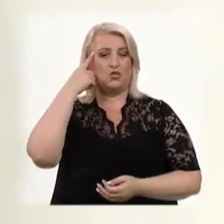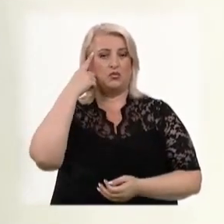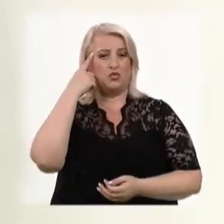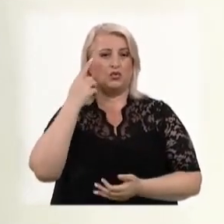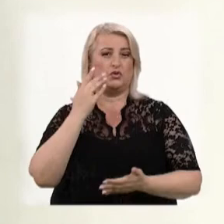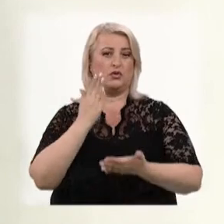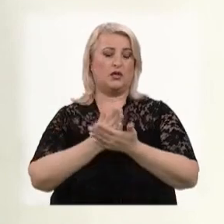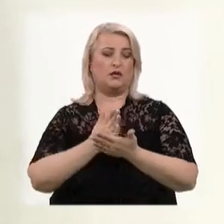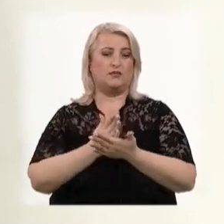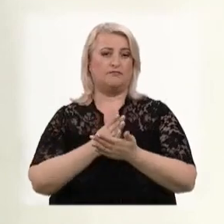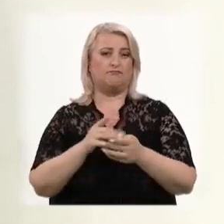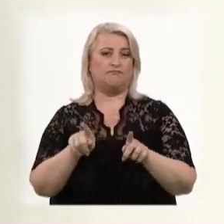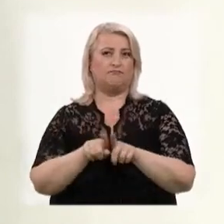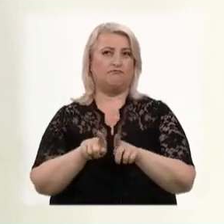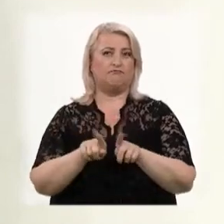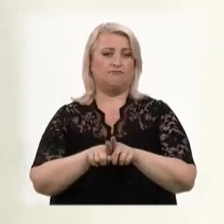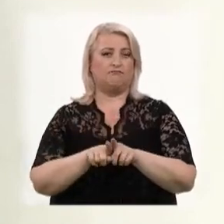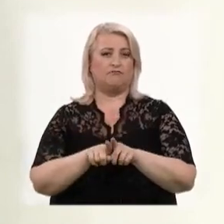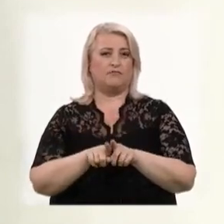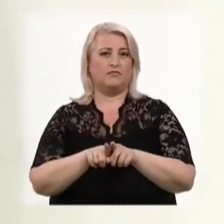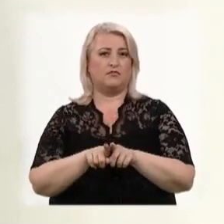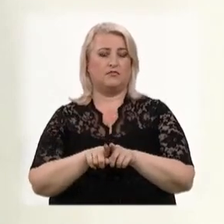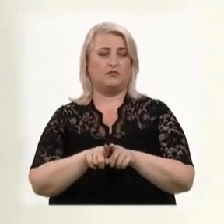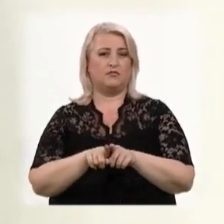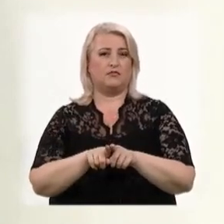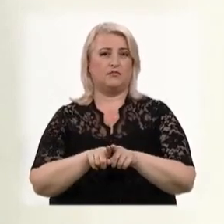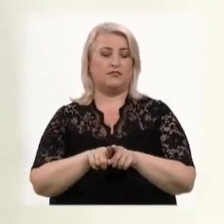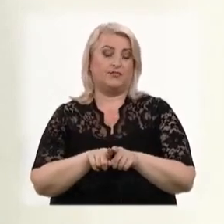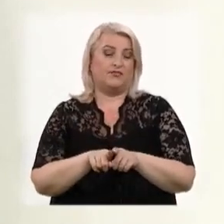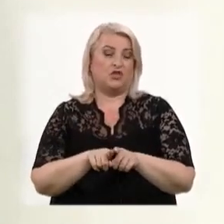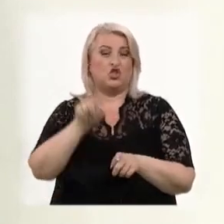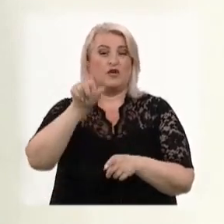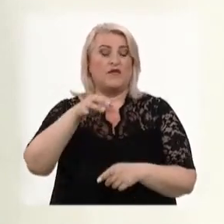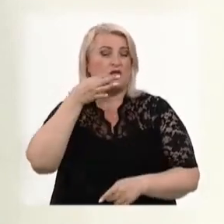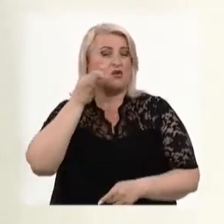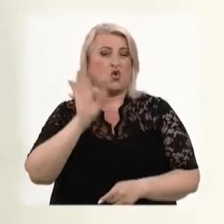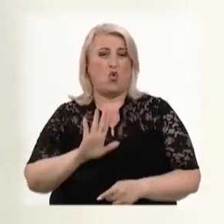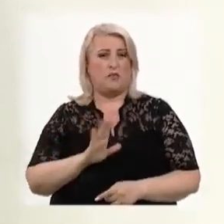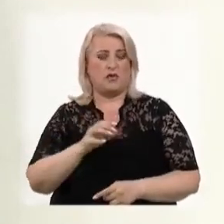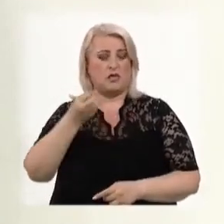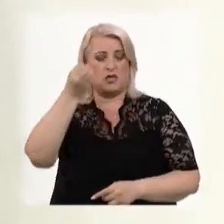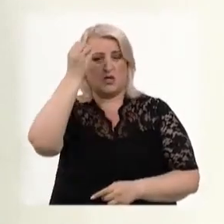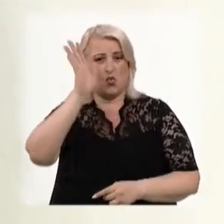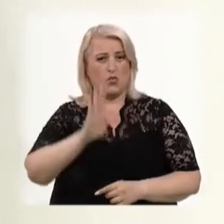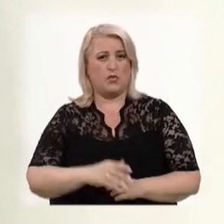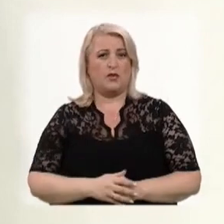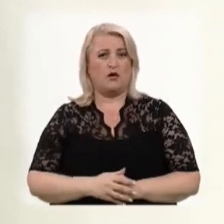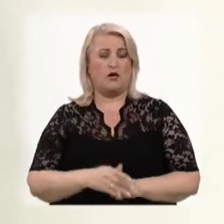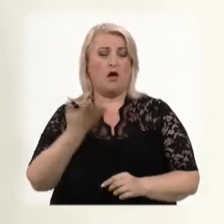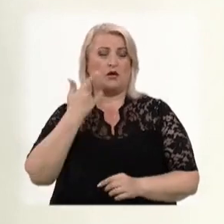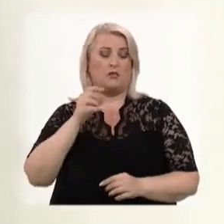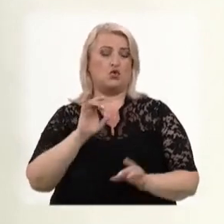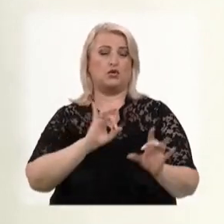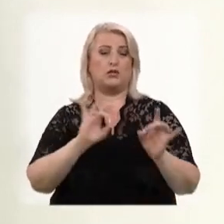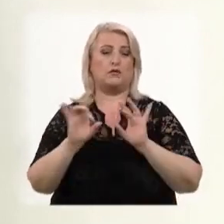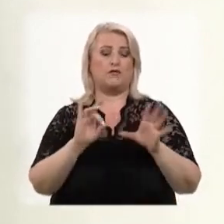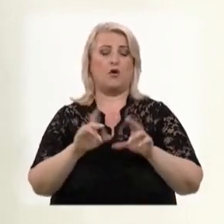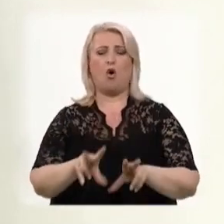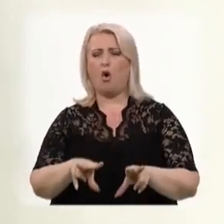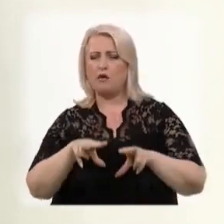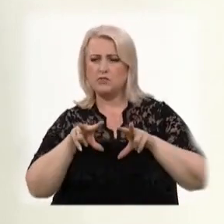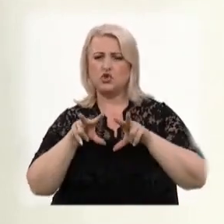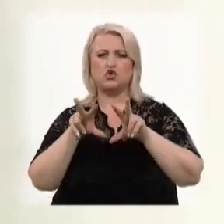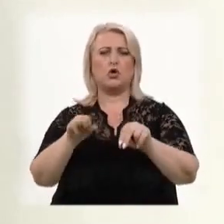tot ce este un soi de diletantism când tu poti în marketing semn dai garanția vânzărilor